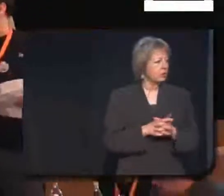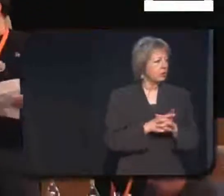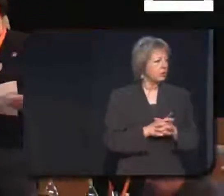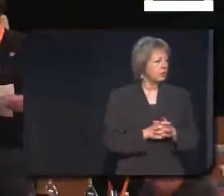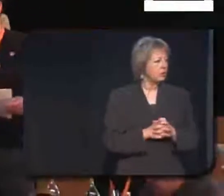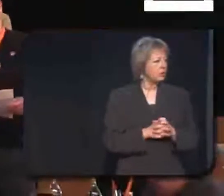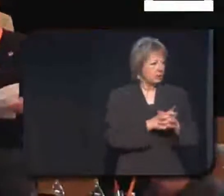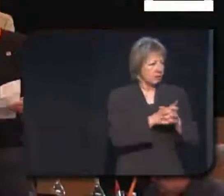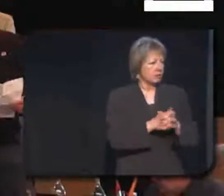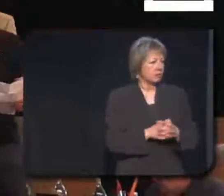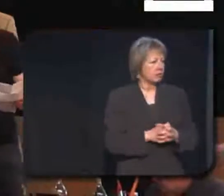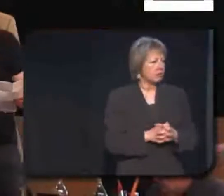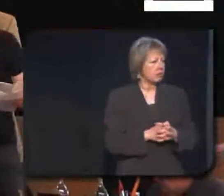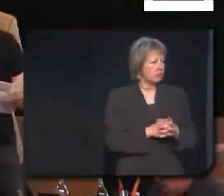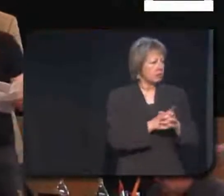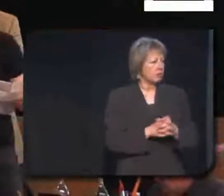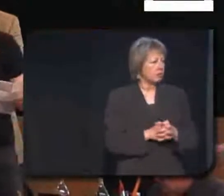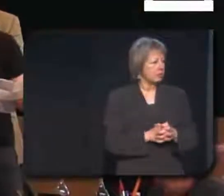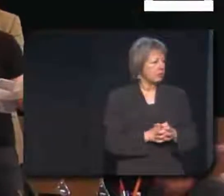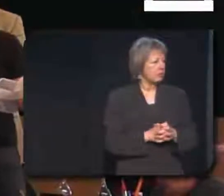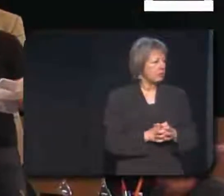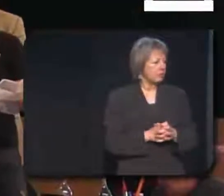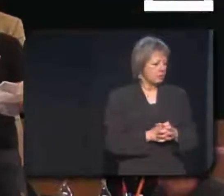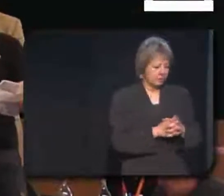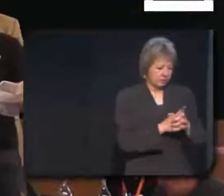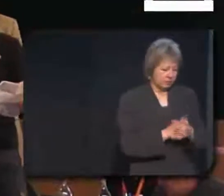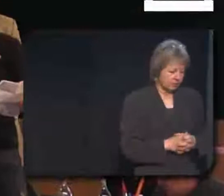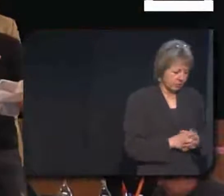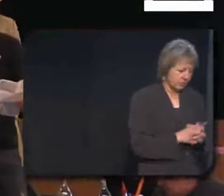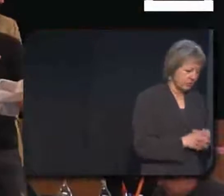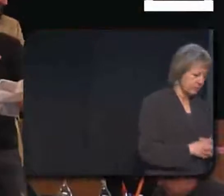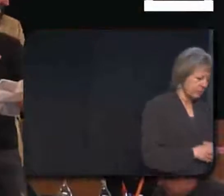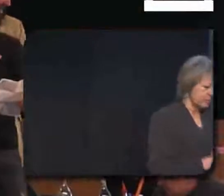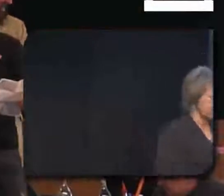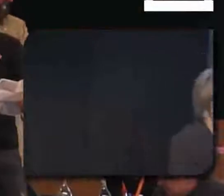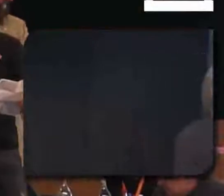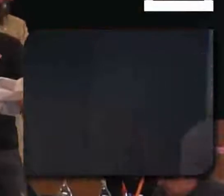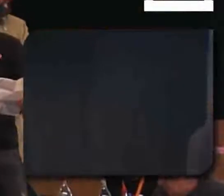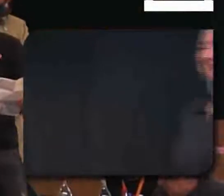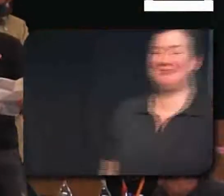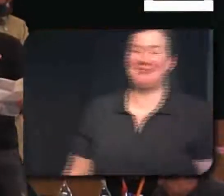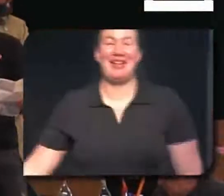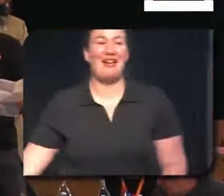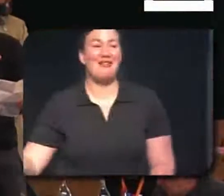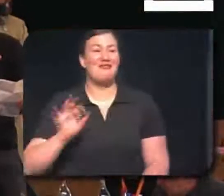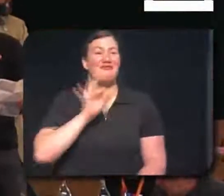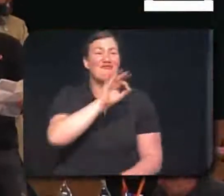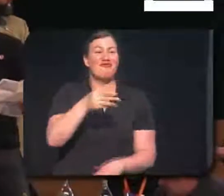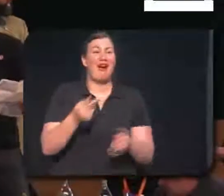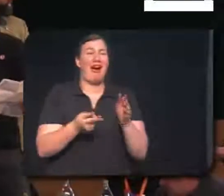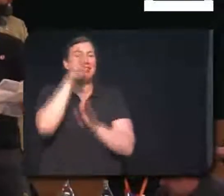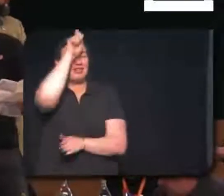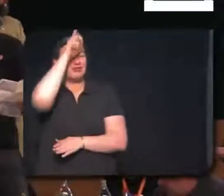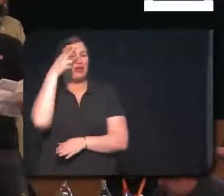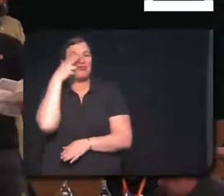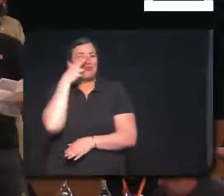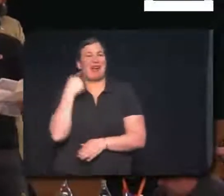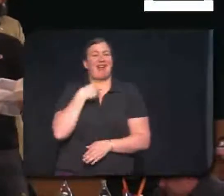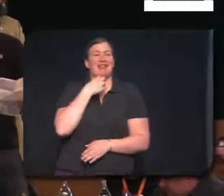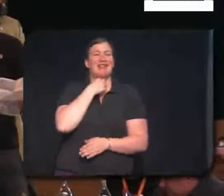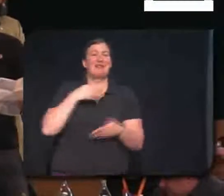Walking speech Schuhe that I speak for all the German Pirates hier und Safe mit einem very happy